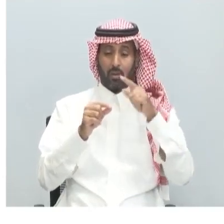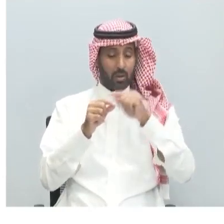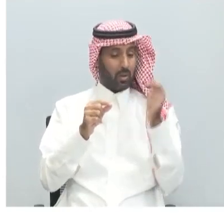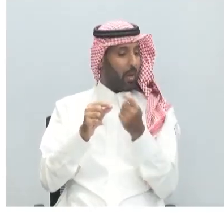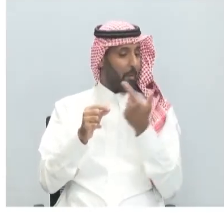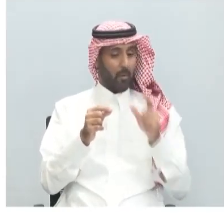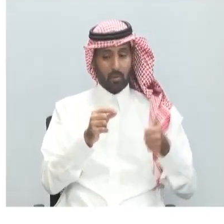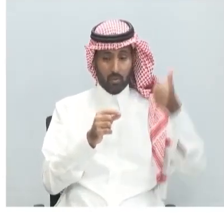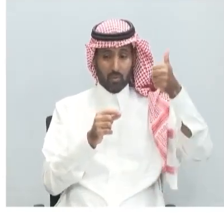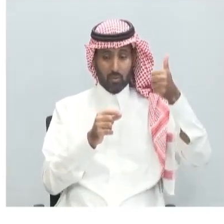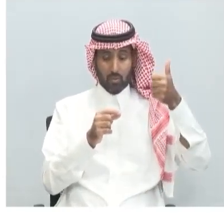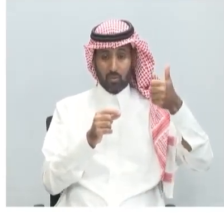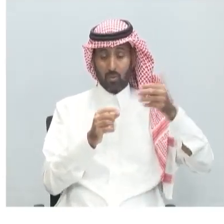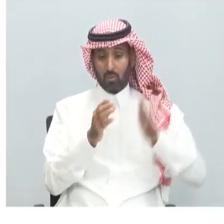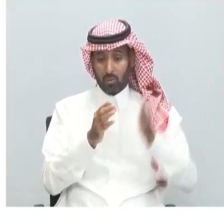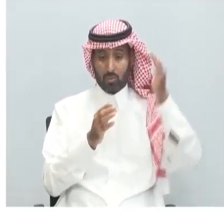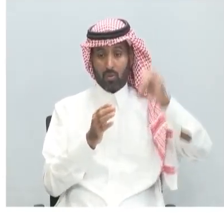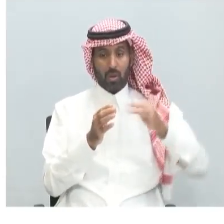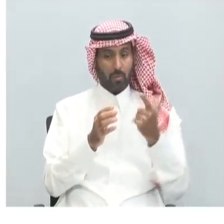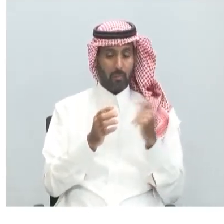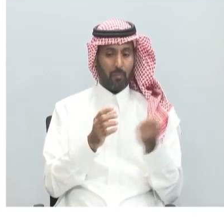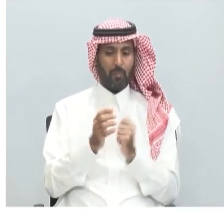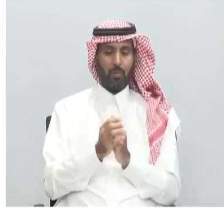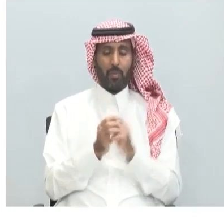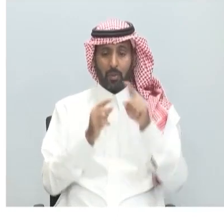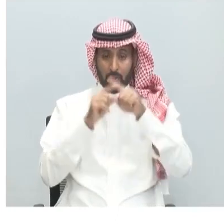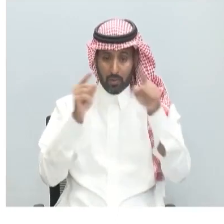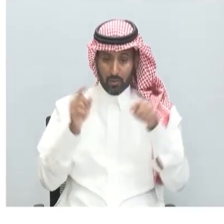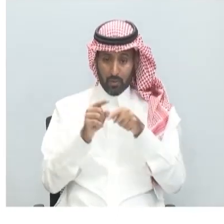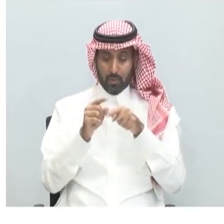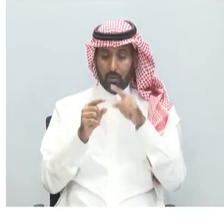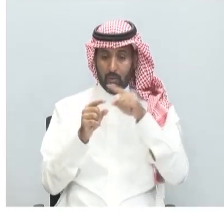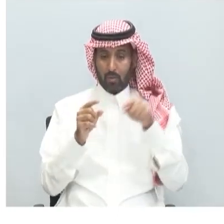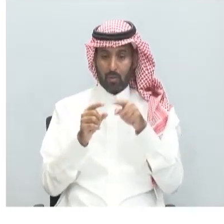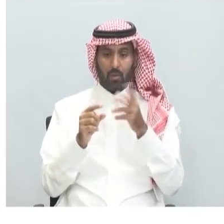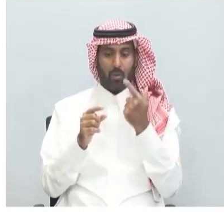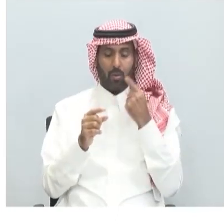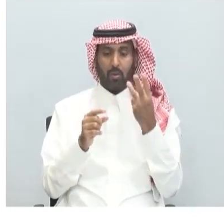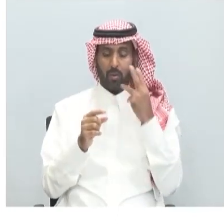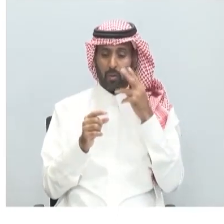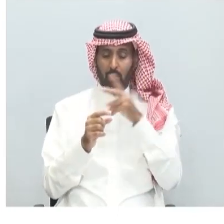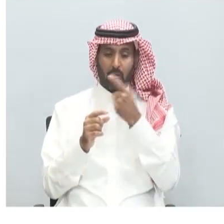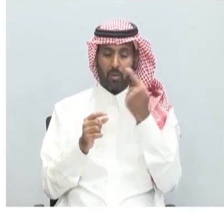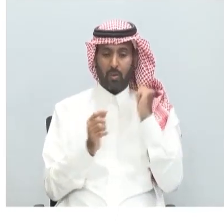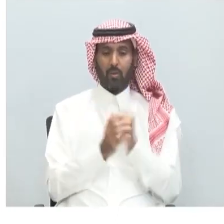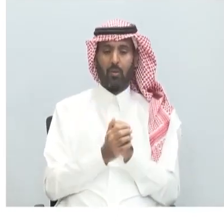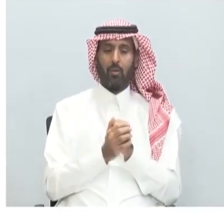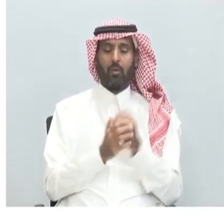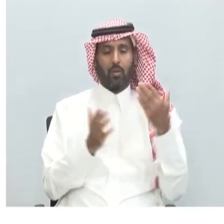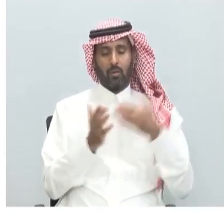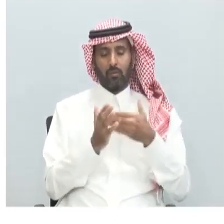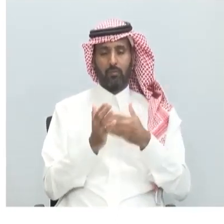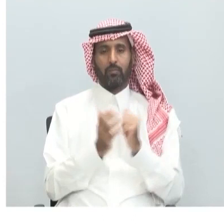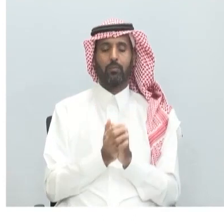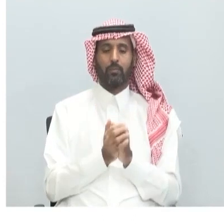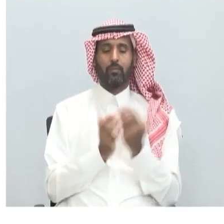الاول التالي هذا هو المثال وايضا المثال الثاني الى